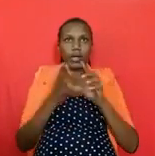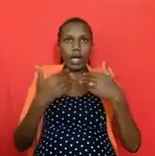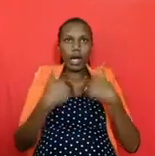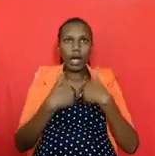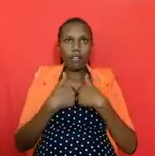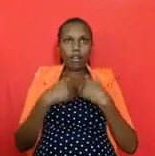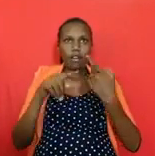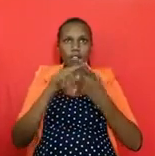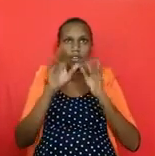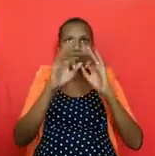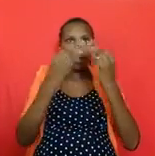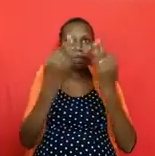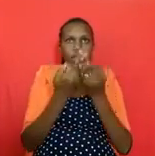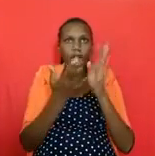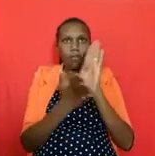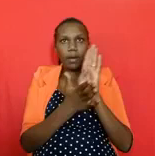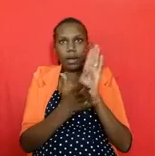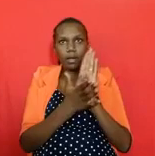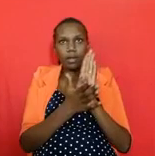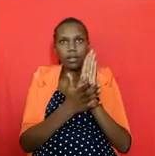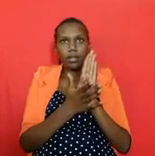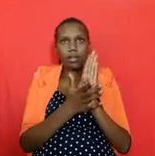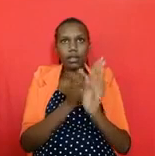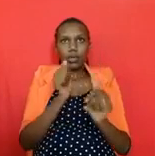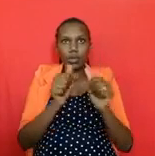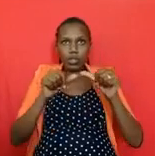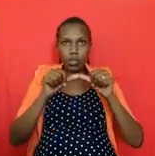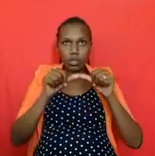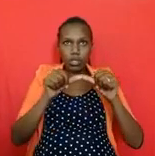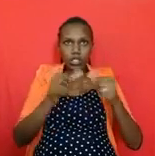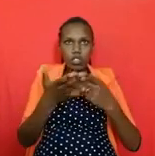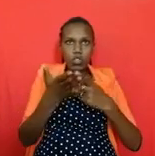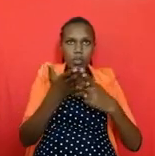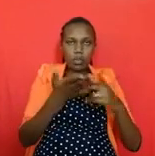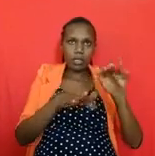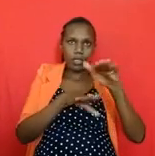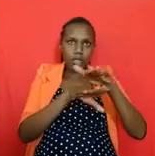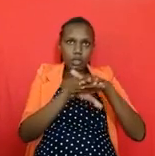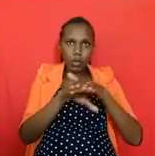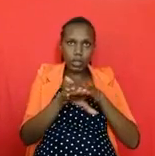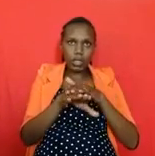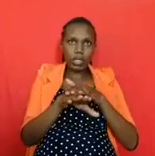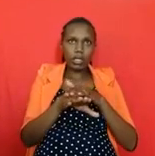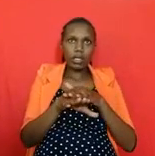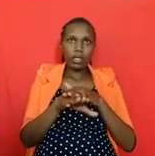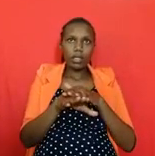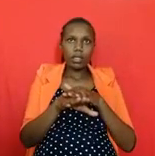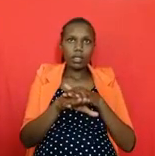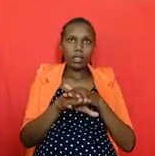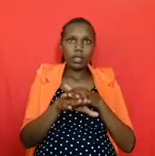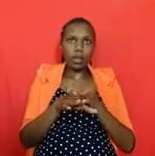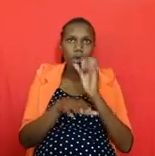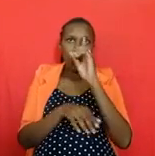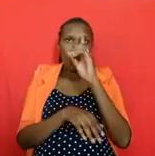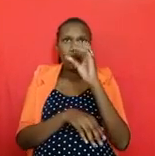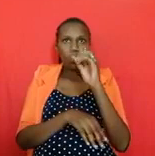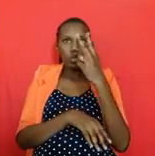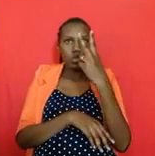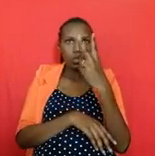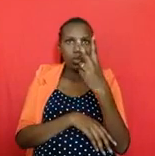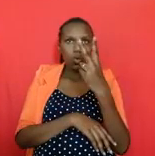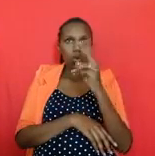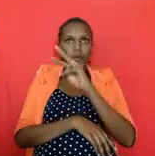ya family bank ĩrĩa mũthiĩte mũkĩrĩha o kahora o kahora rĩu ĩtigarĩte milioni